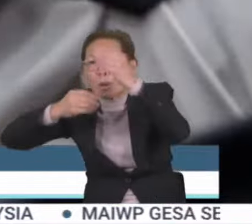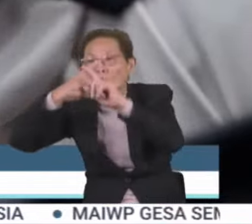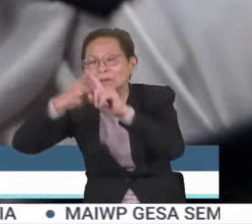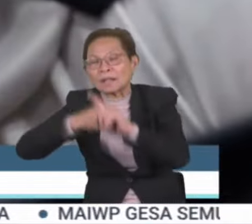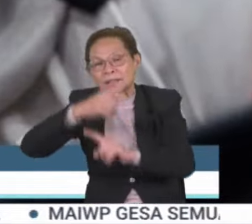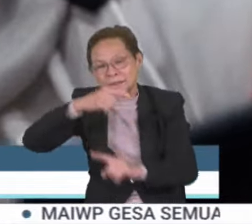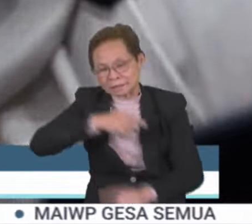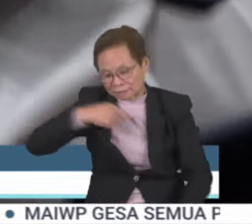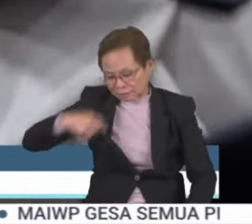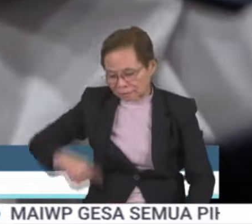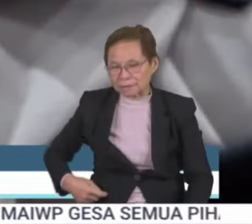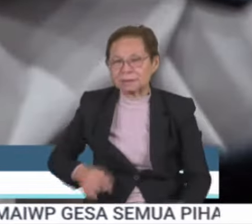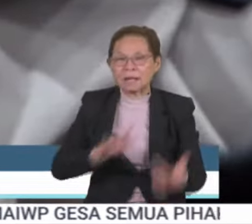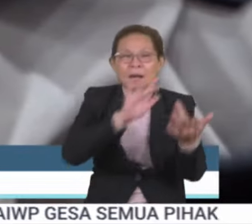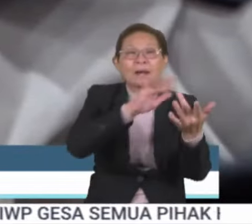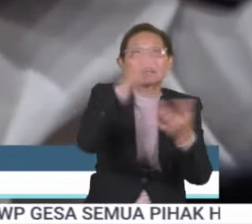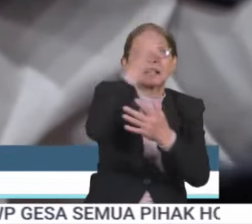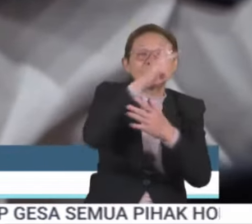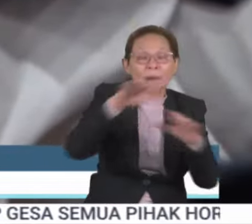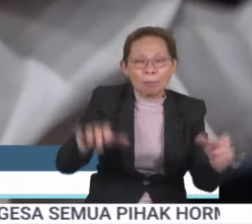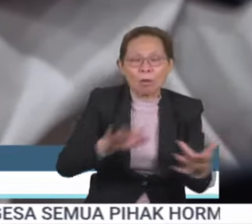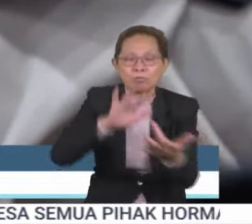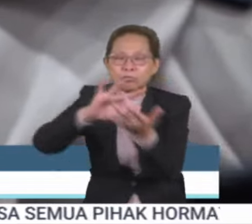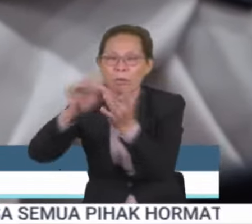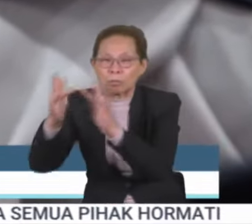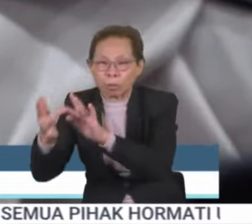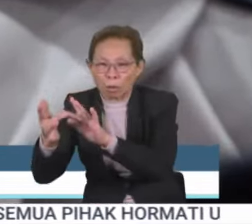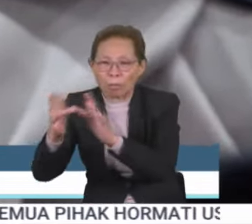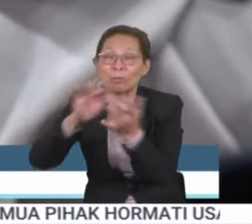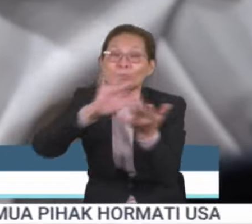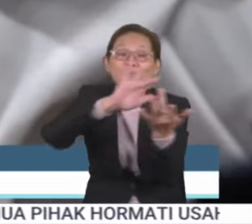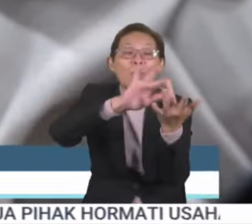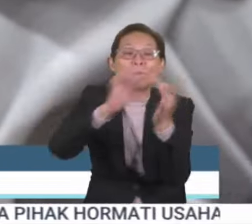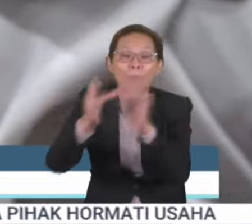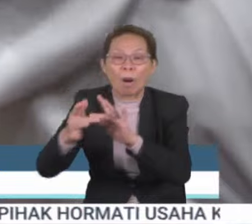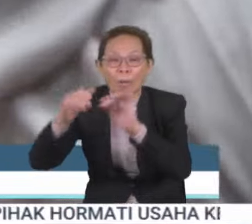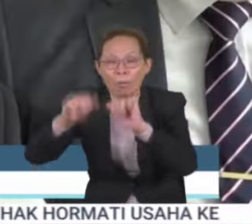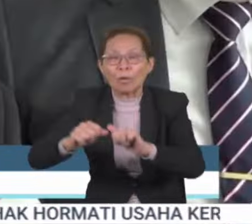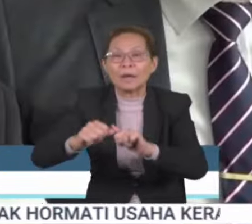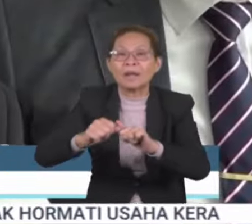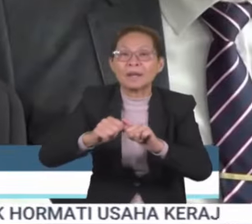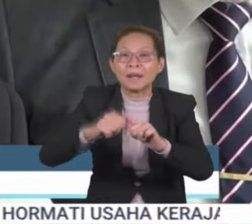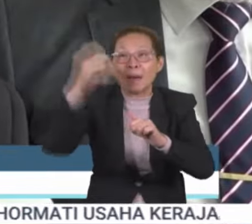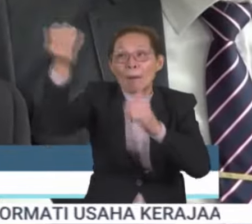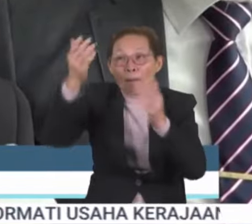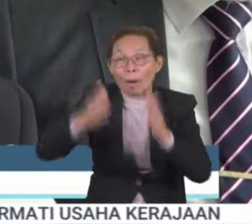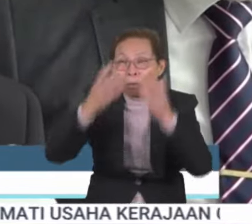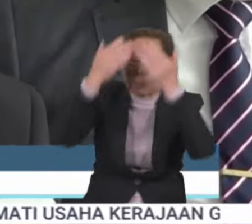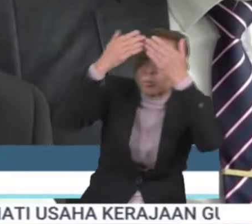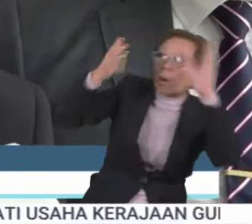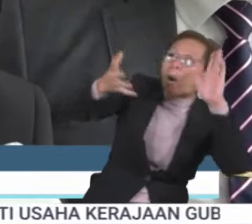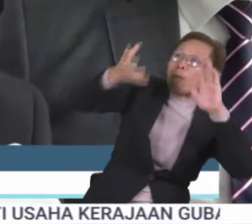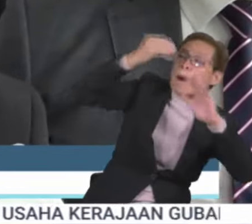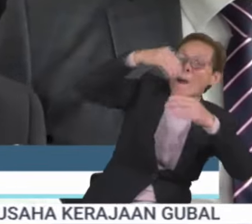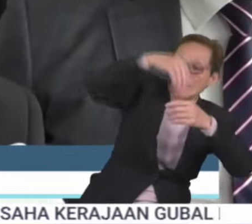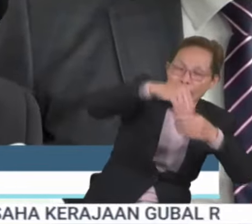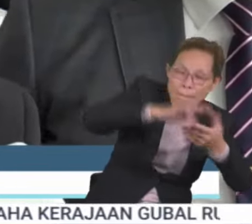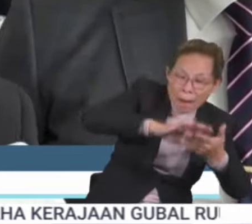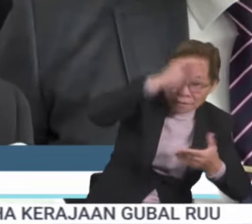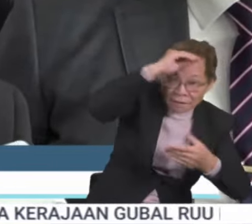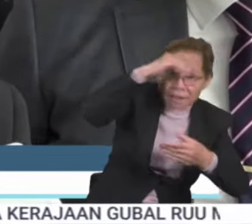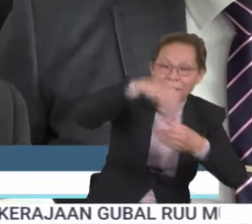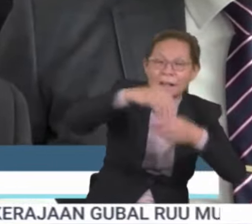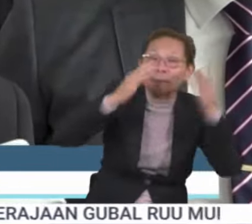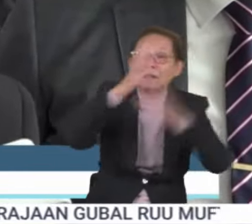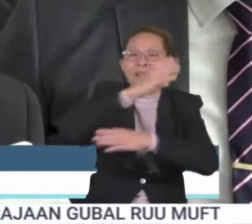kerana ini antara engagement yang dibuat oleh kerajaan juga Kerajaan perusuan supaya mereka ni diberi pendedahan bukan sahaja belajar di dalam negara tapi ada pendedahan di